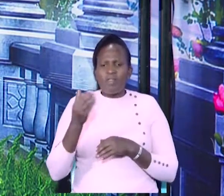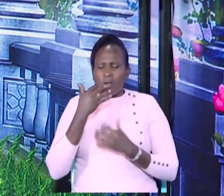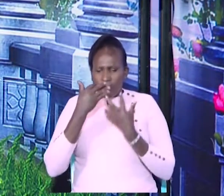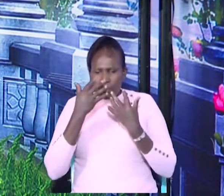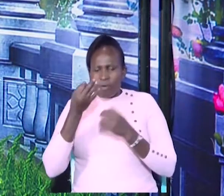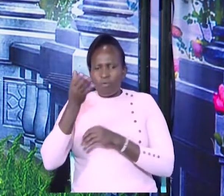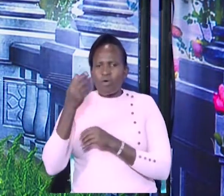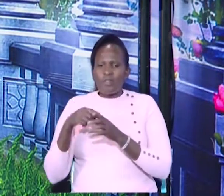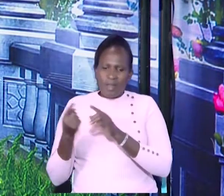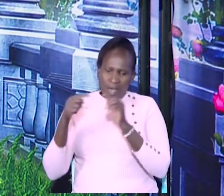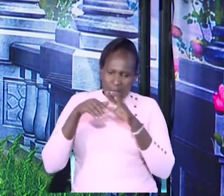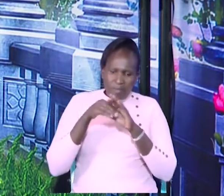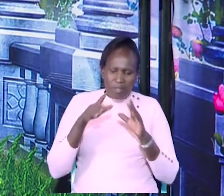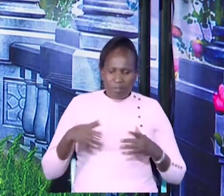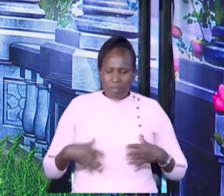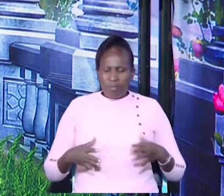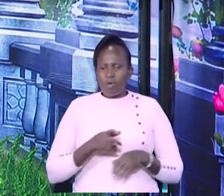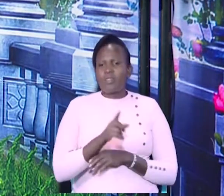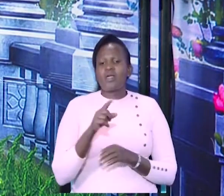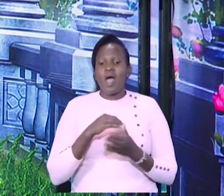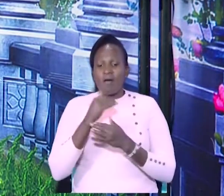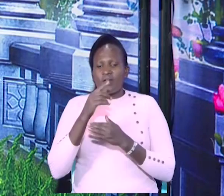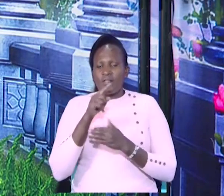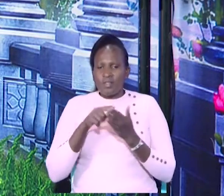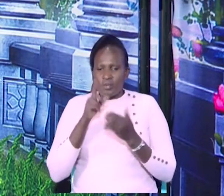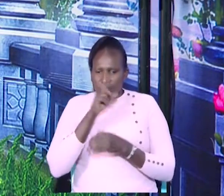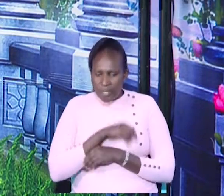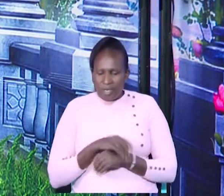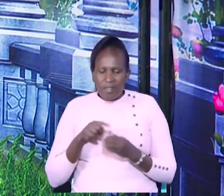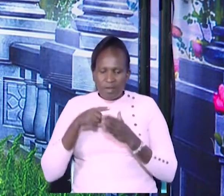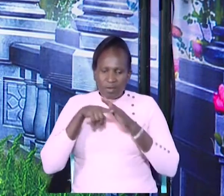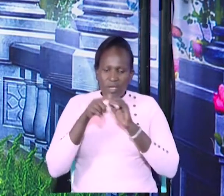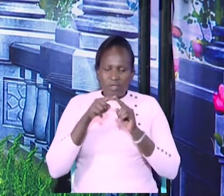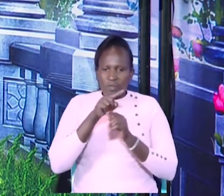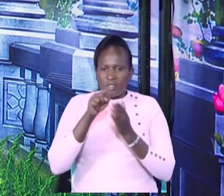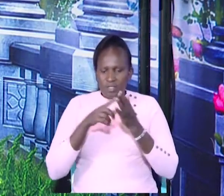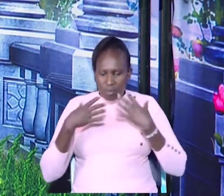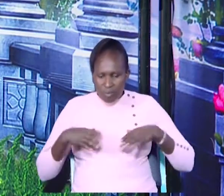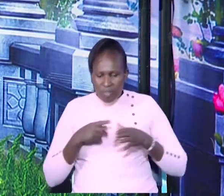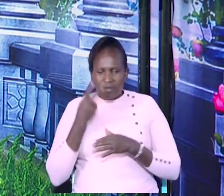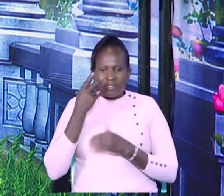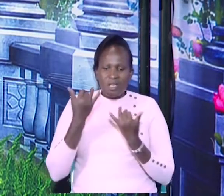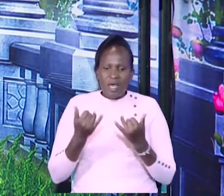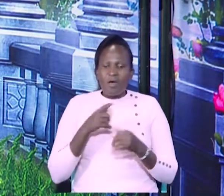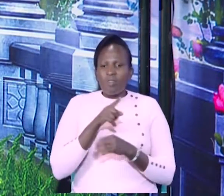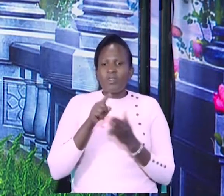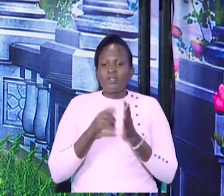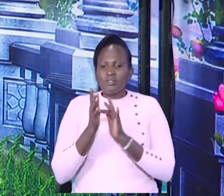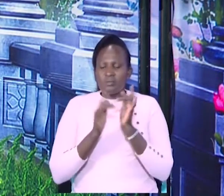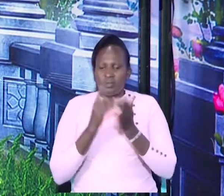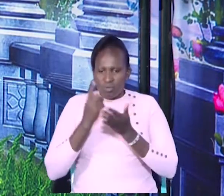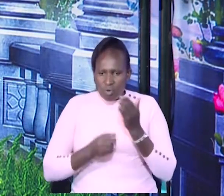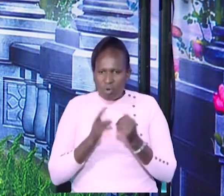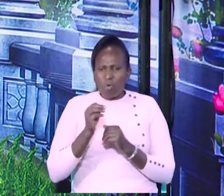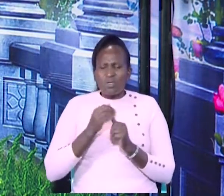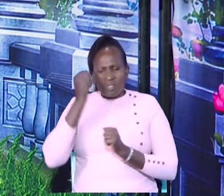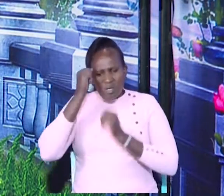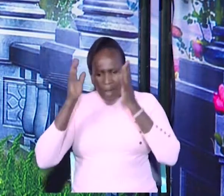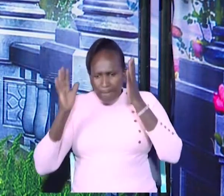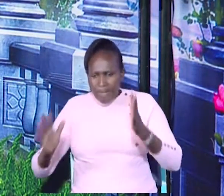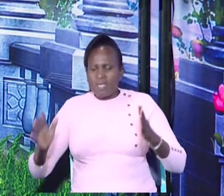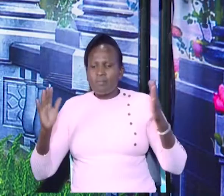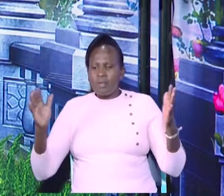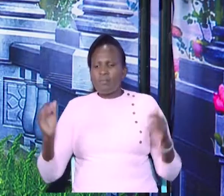God, ikaigia wale watu. Na baada ya the breath of God kuigia wale watu, tumeona sasa Biblia inasema ilikuwa jeshi kubwa